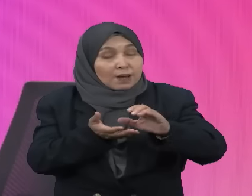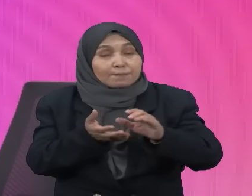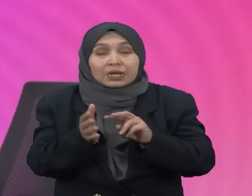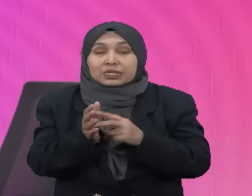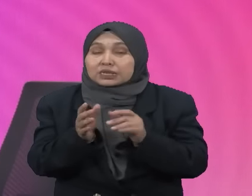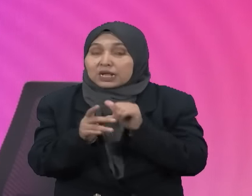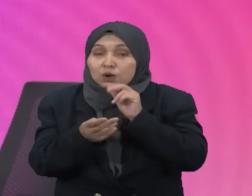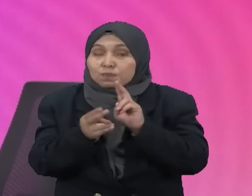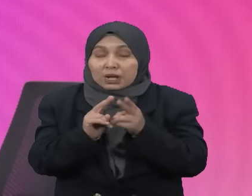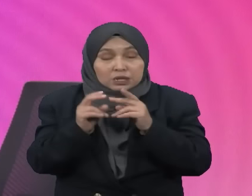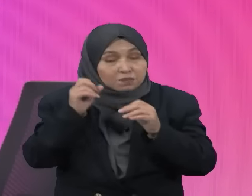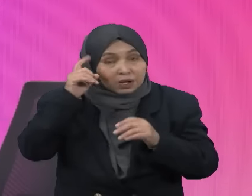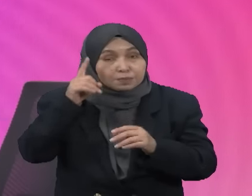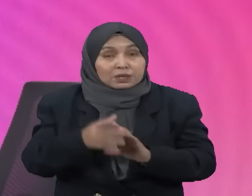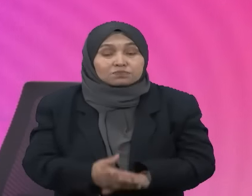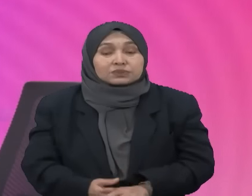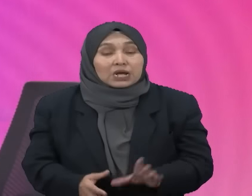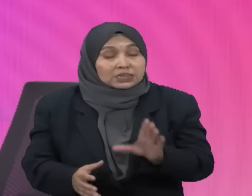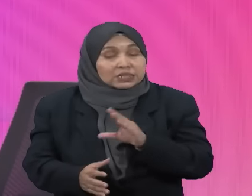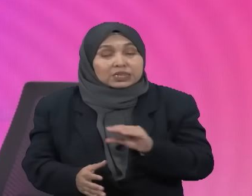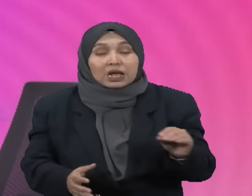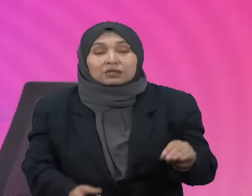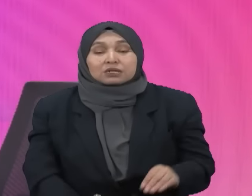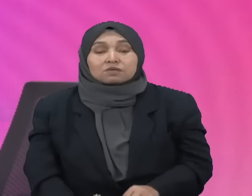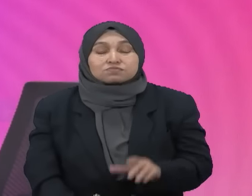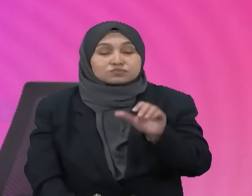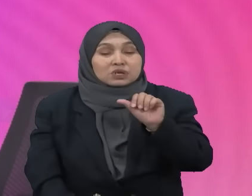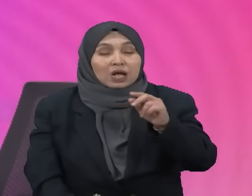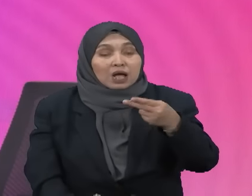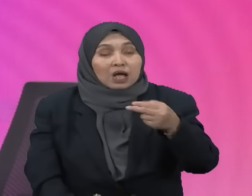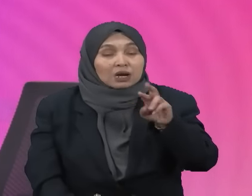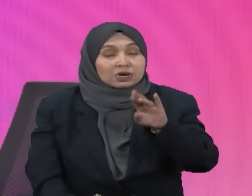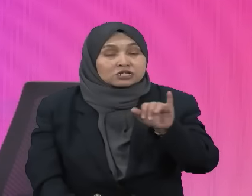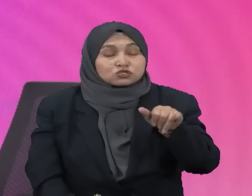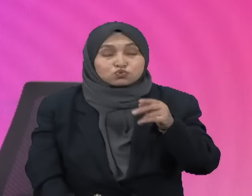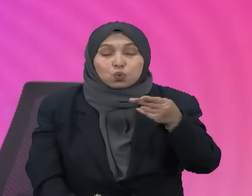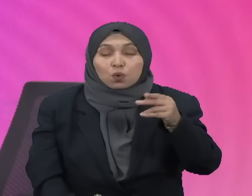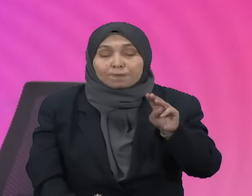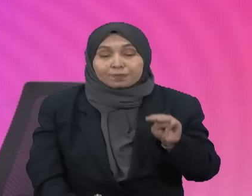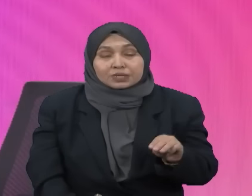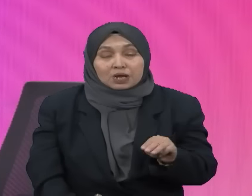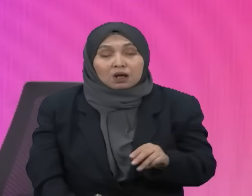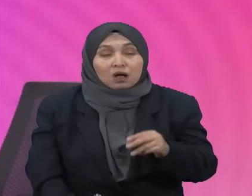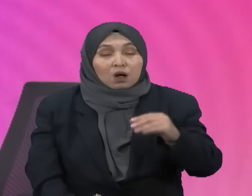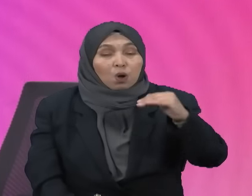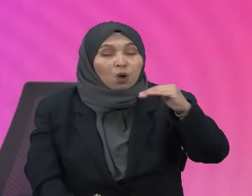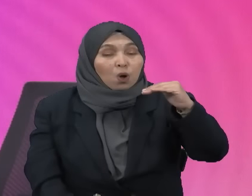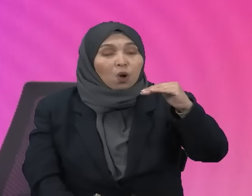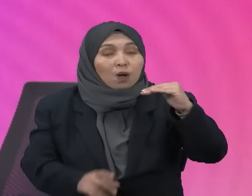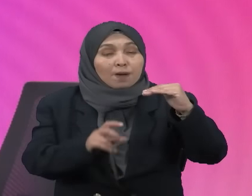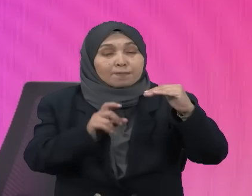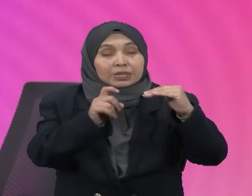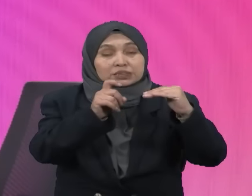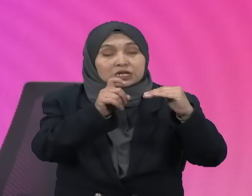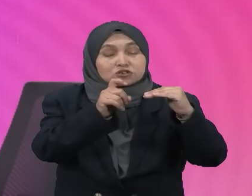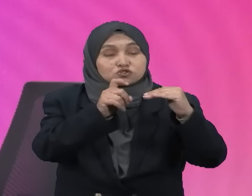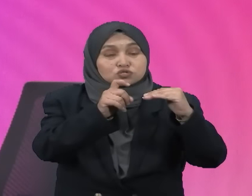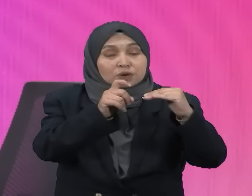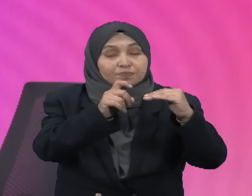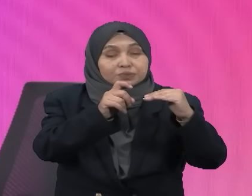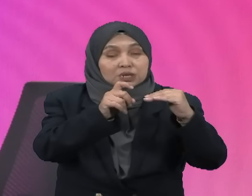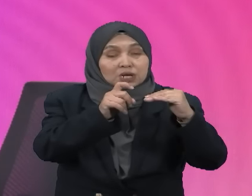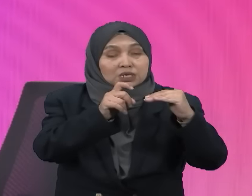berubah, difahami ya. Kemudian akhrijuhum, kataan akhrijuhum kha mati. Sebelum ni baris atas.